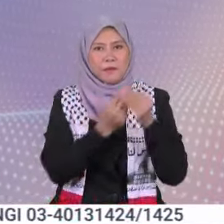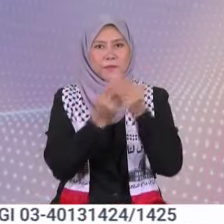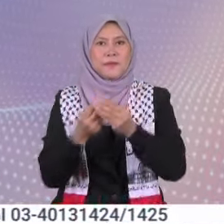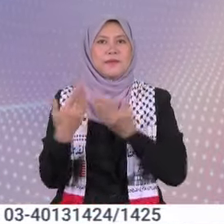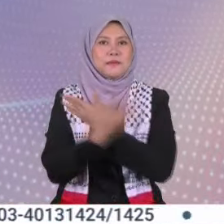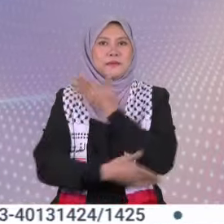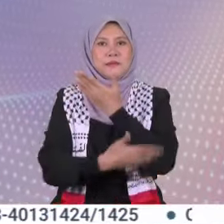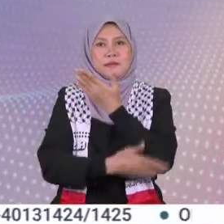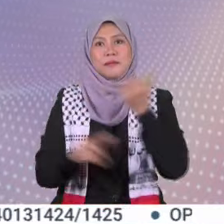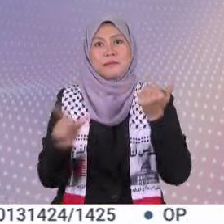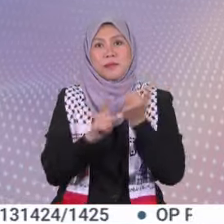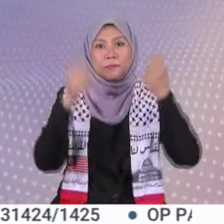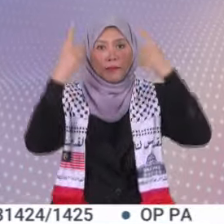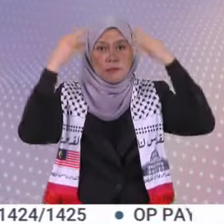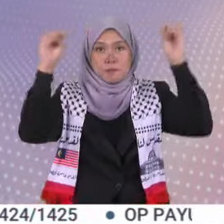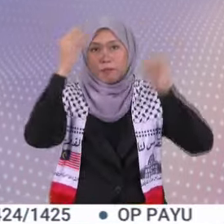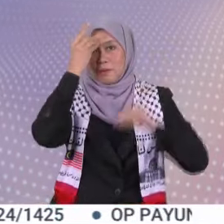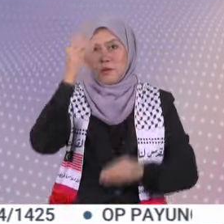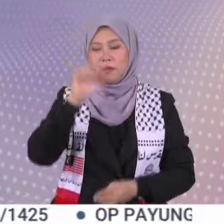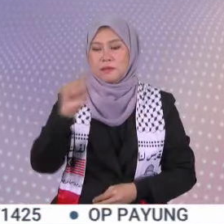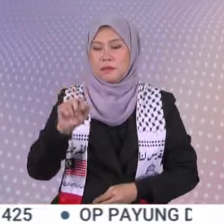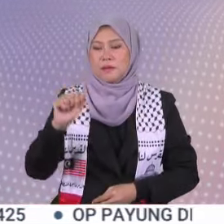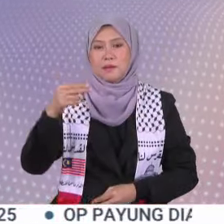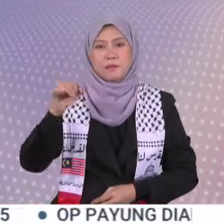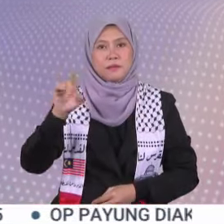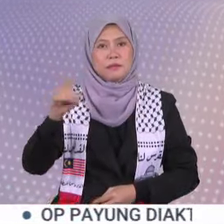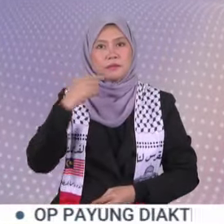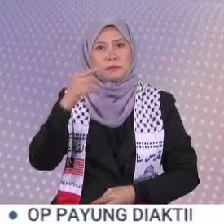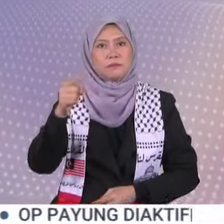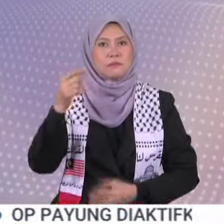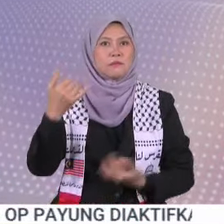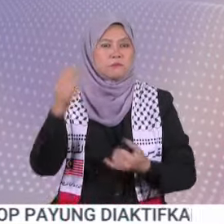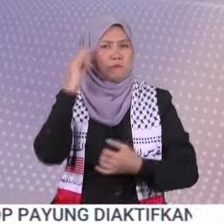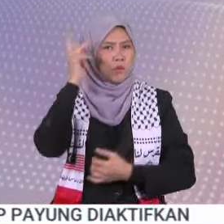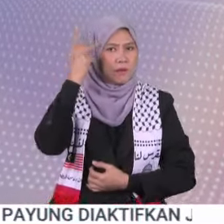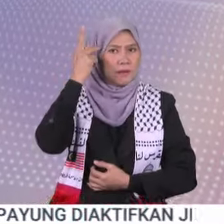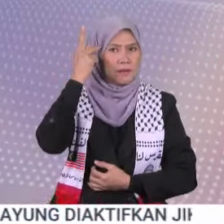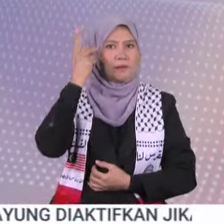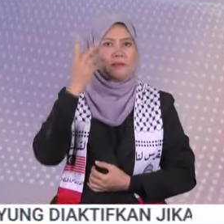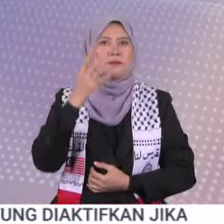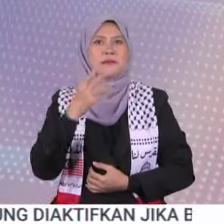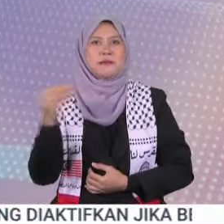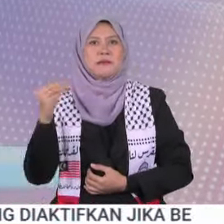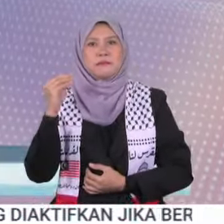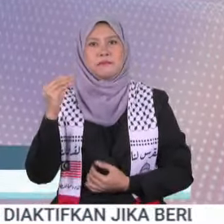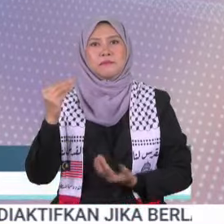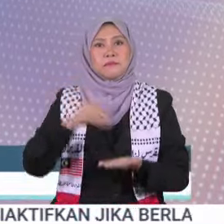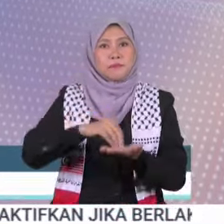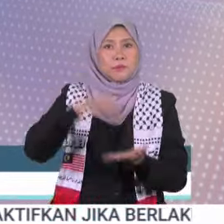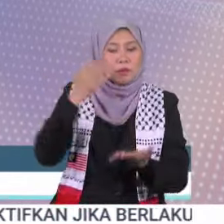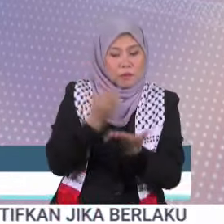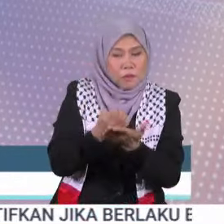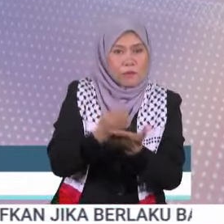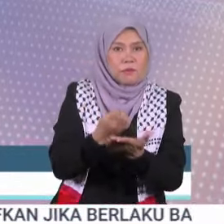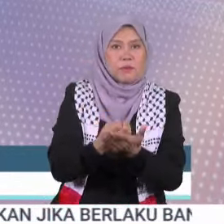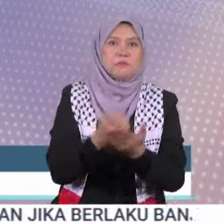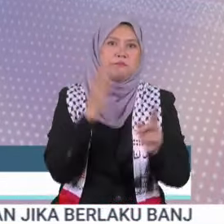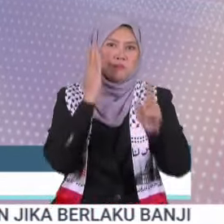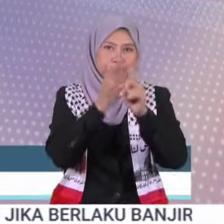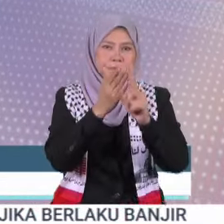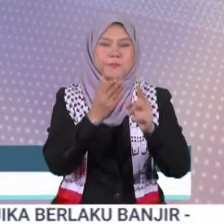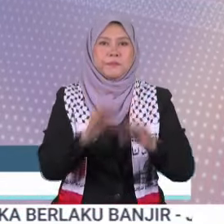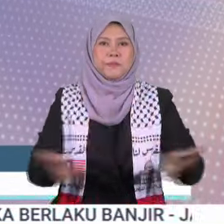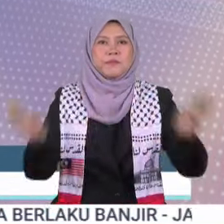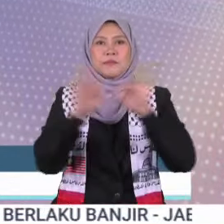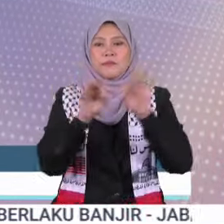Seri Dr. Ahmad Zahid Hamidi, kerajaan perpaduan akan memastikan kestabilan politik serta kemakmuran ekonomi menjadi agenda utama supaya